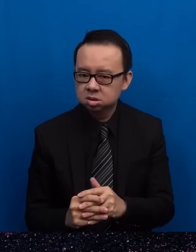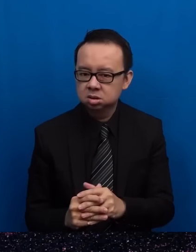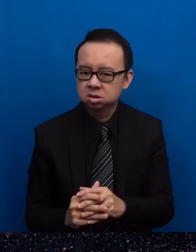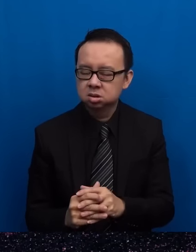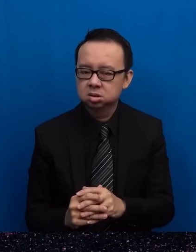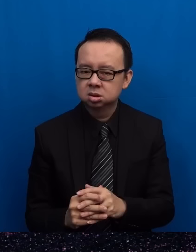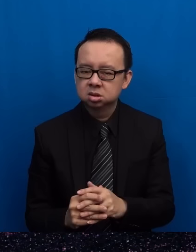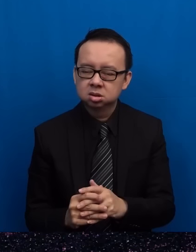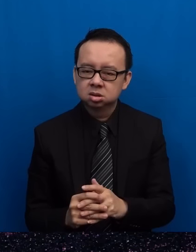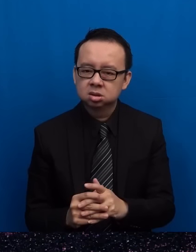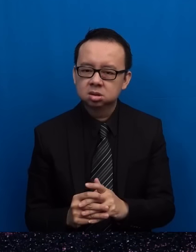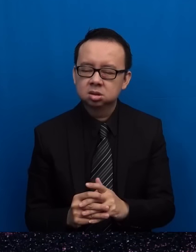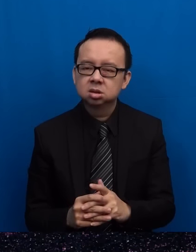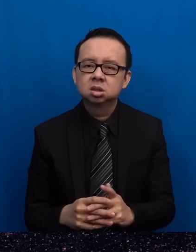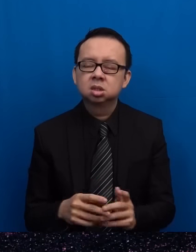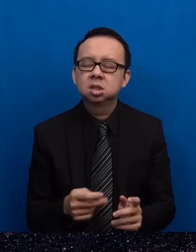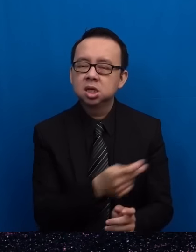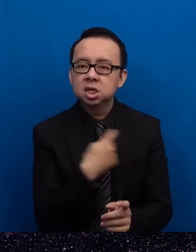percaya ketika jawabannya tiba.